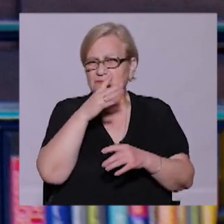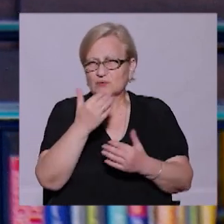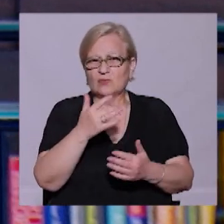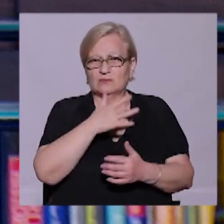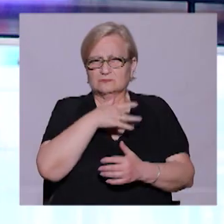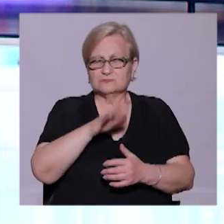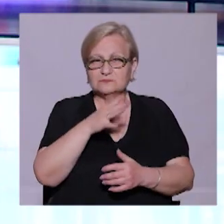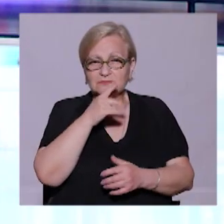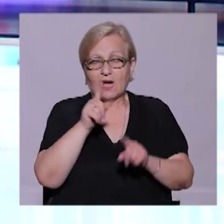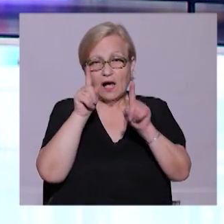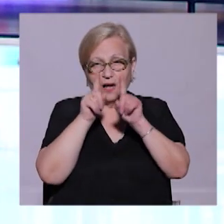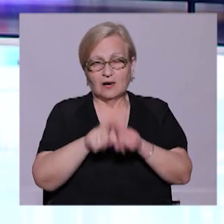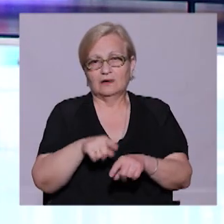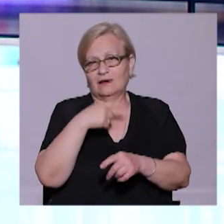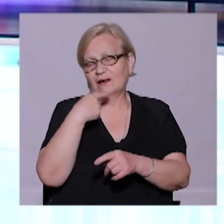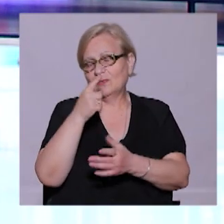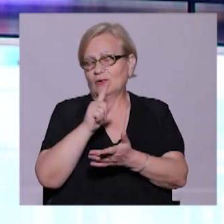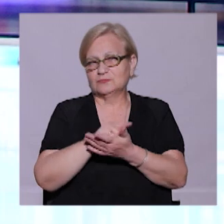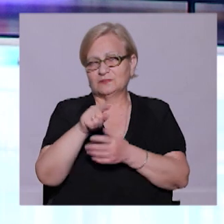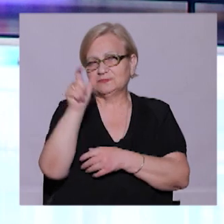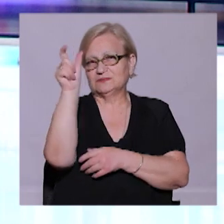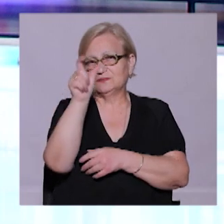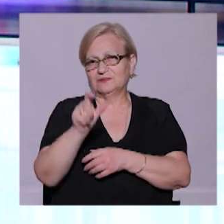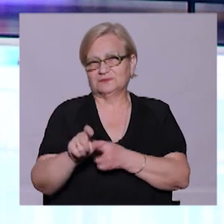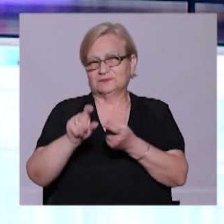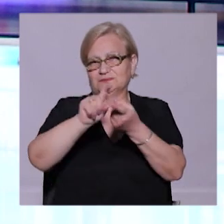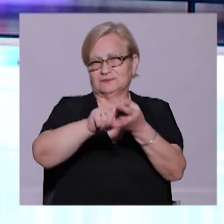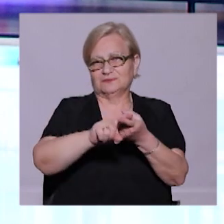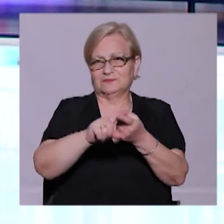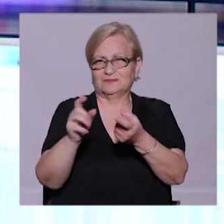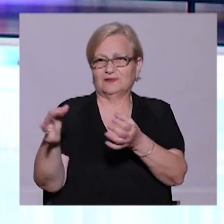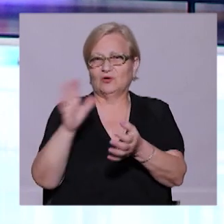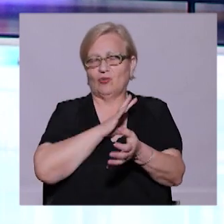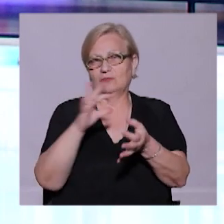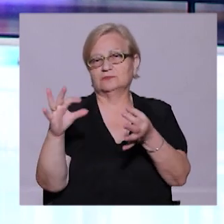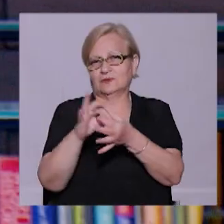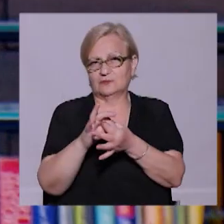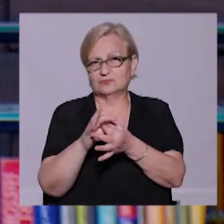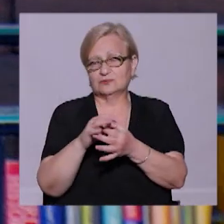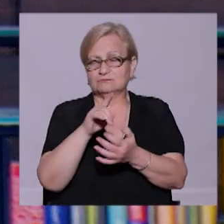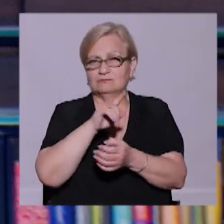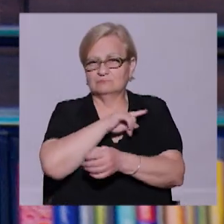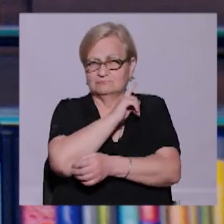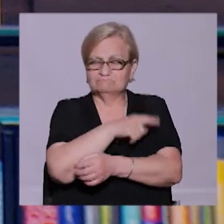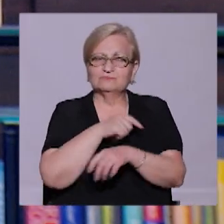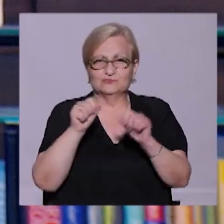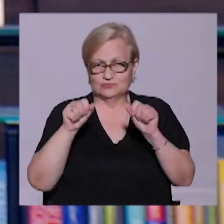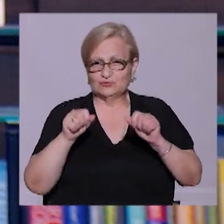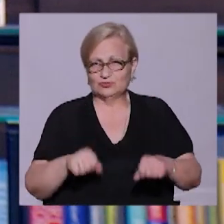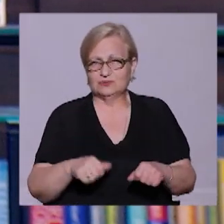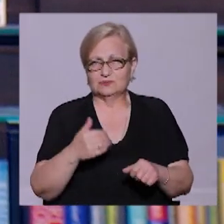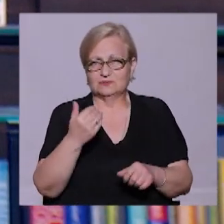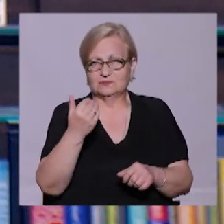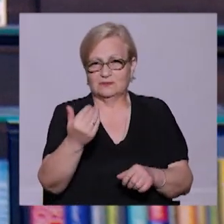აუცილებლად ეს ლექსი უნდა წაემწყვარებინა მისთვის, ასეთი რომანისთვის, მან შეძლო ამ თემის, როგორ